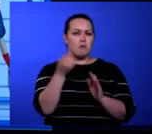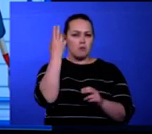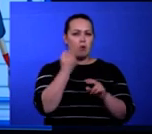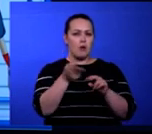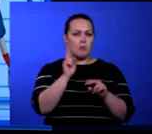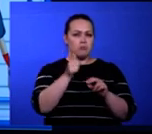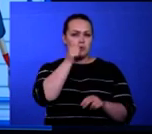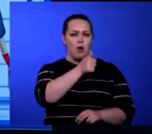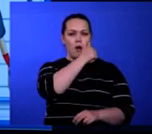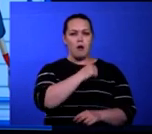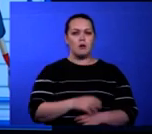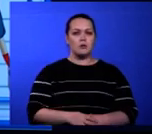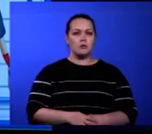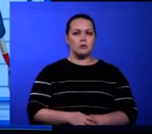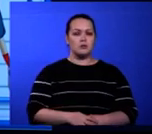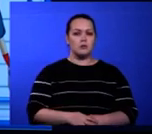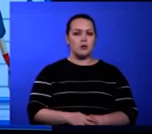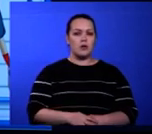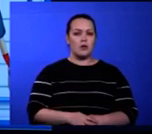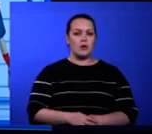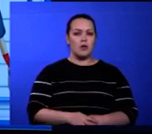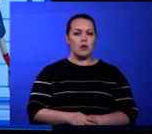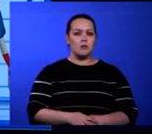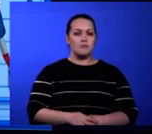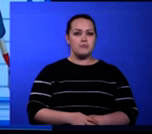теперь смотрим. Клетку. Антоним.